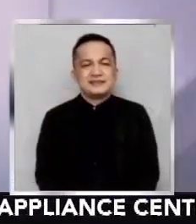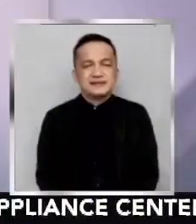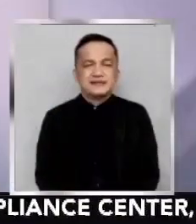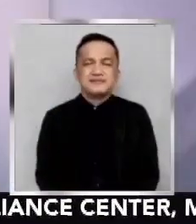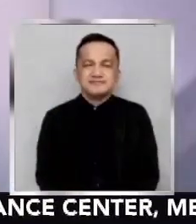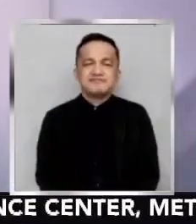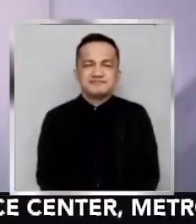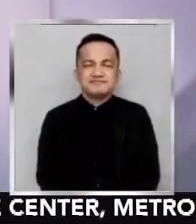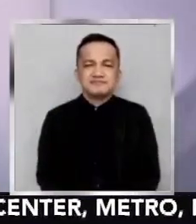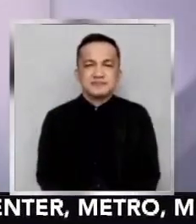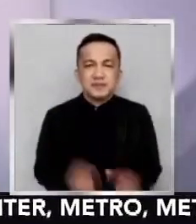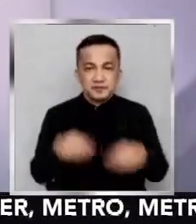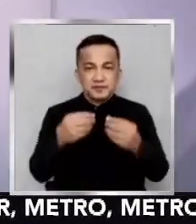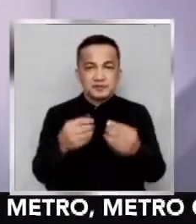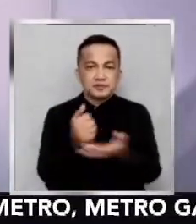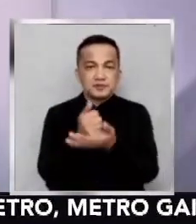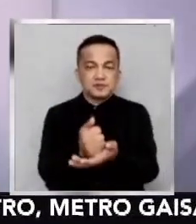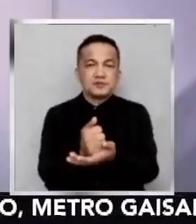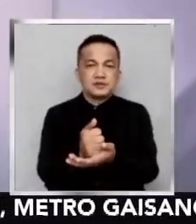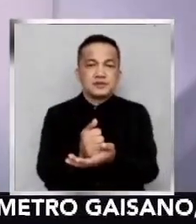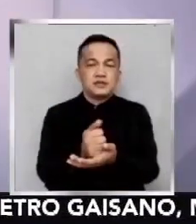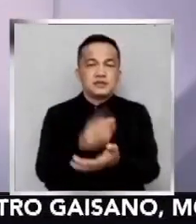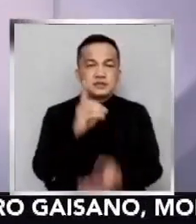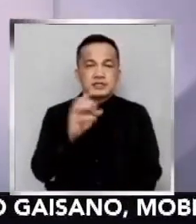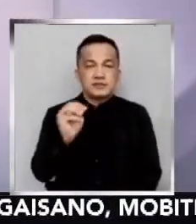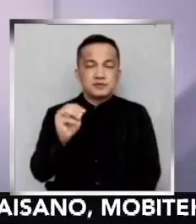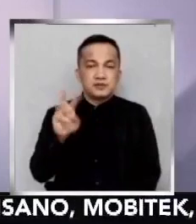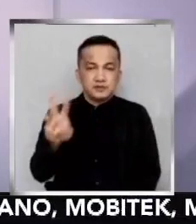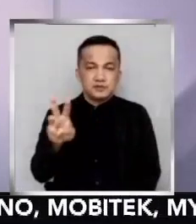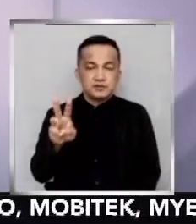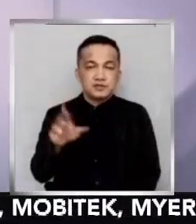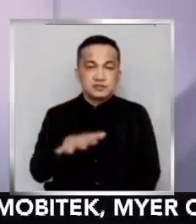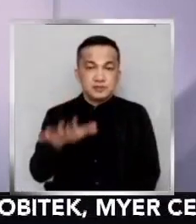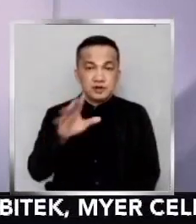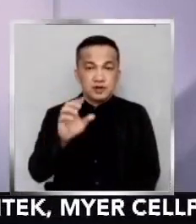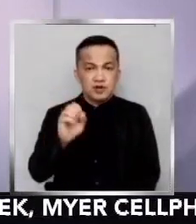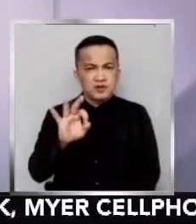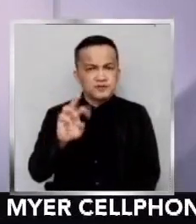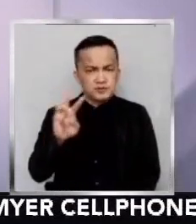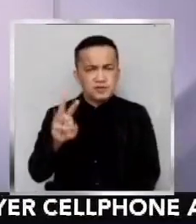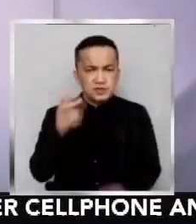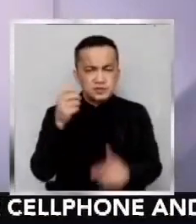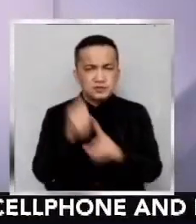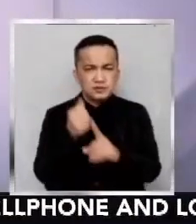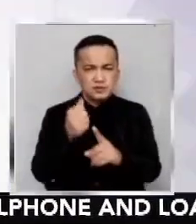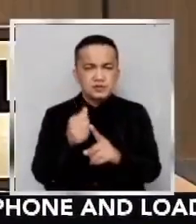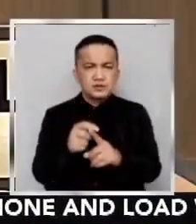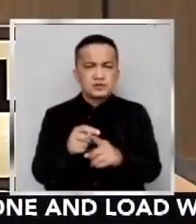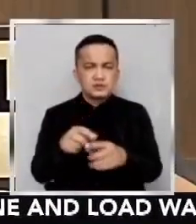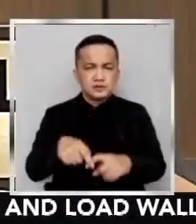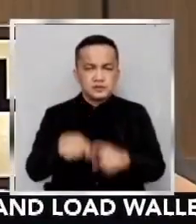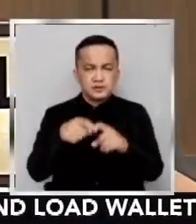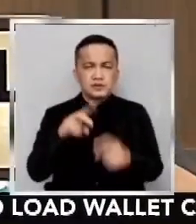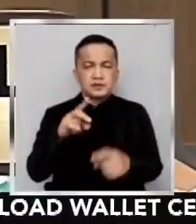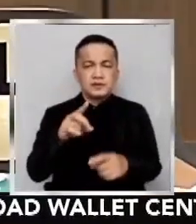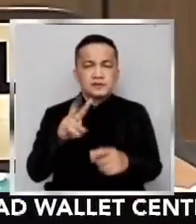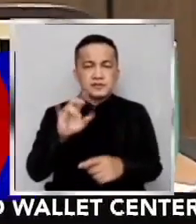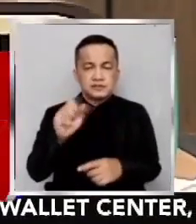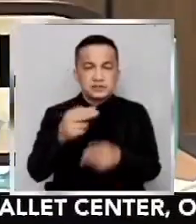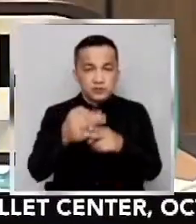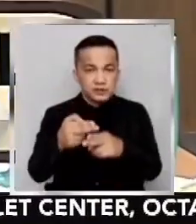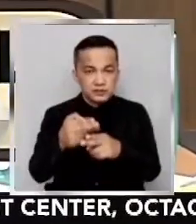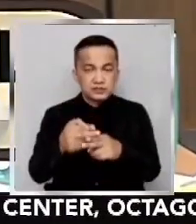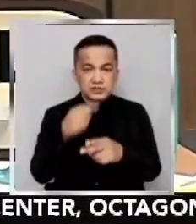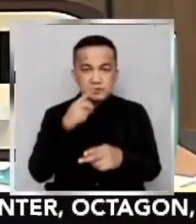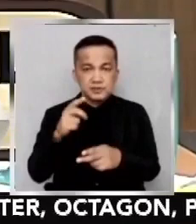Magbibigay po ng tulong ang Department of Migrant Workers sa mga OFW na apektado ng suspensyon ng visa sa Kuwait. Ayon po kay Migrant Workers Secretary